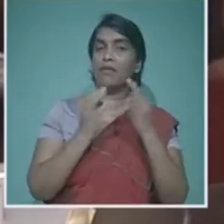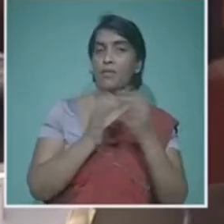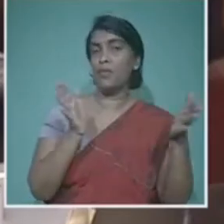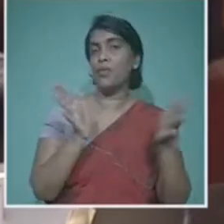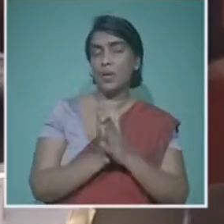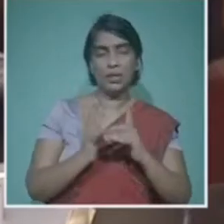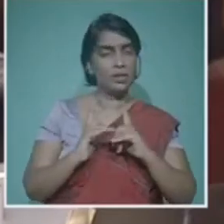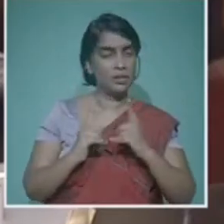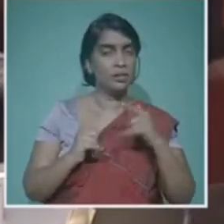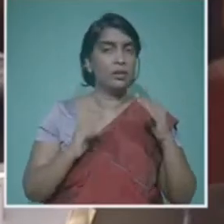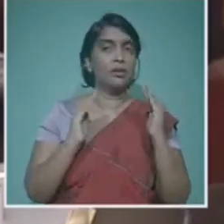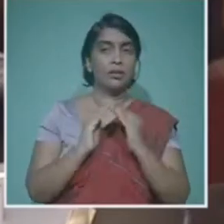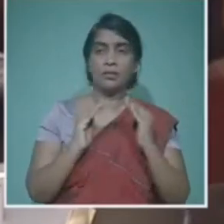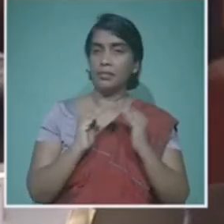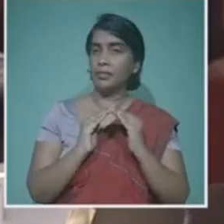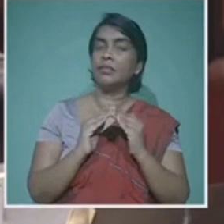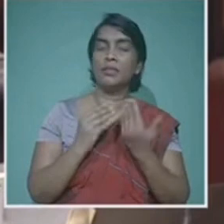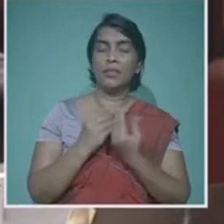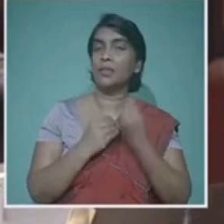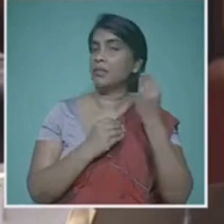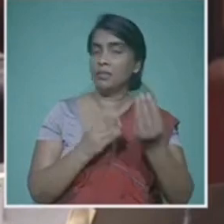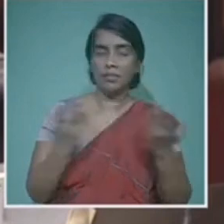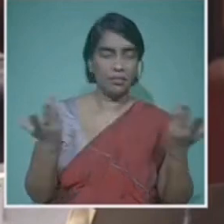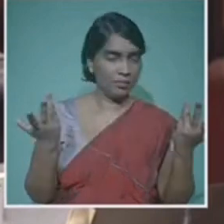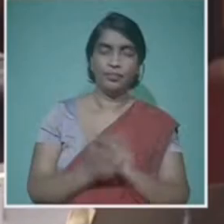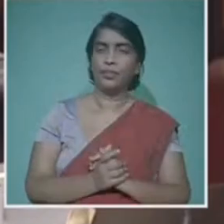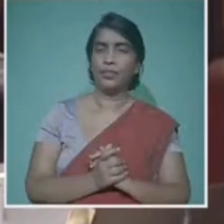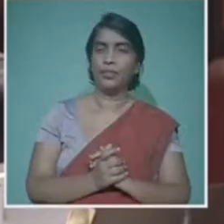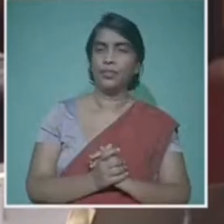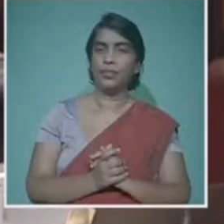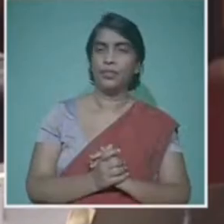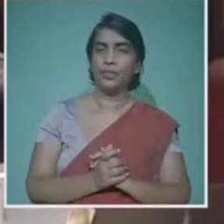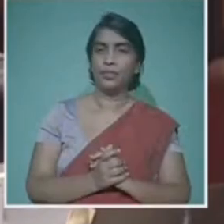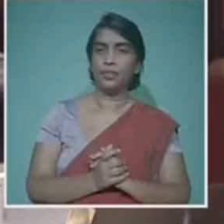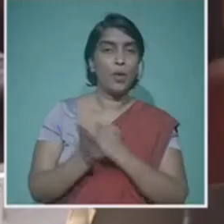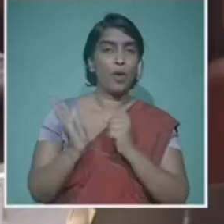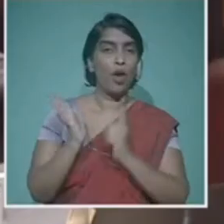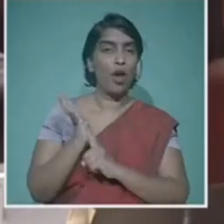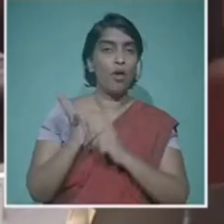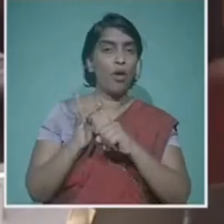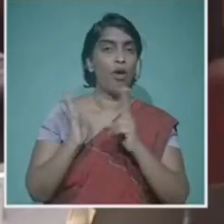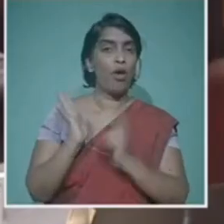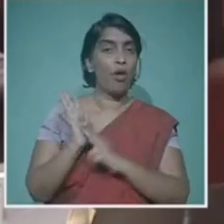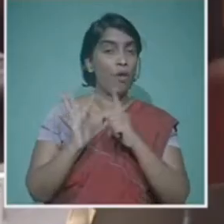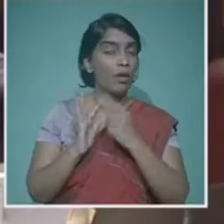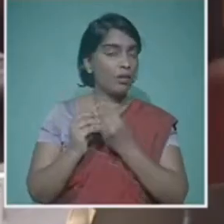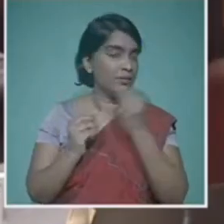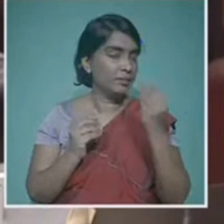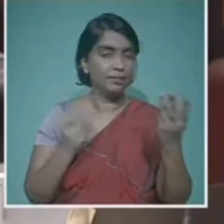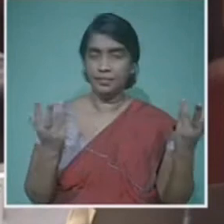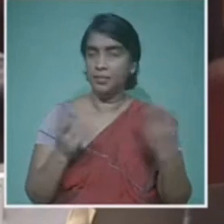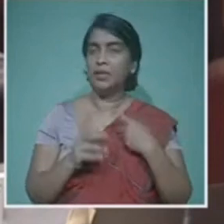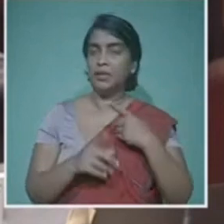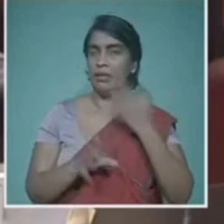திட்டங்கள் முழுமையாக அவர்களுக்கு கொடுக்கப்படுவதில்லை, வீட்டு திட்டங்கள் கொடுக்கப்படுவதில்லை, வங்கி லோன்கள் கொடுக்கப்படுவதில்லை. முறை ஒரு அரசாங்கம் அவர்களுக்கு மோட்டார்